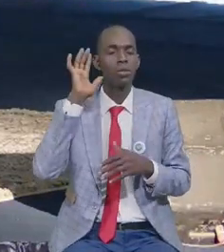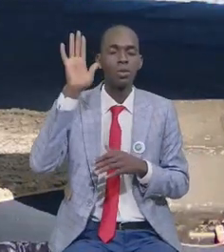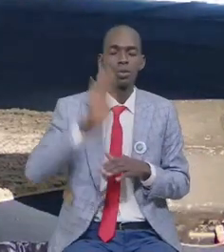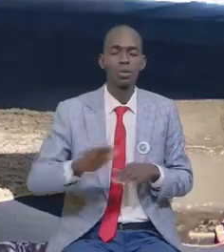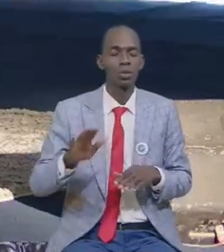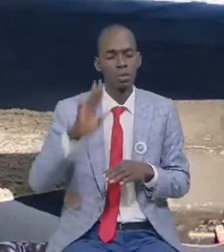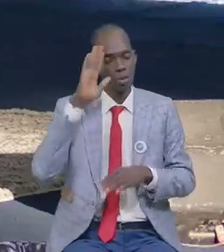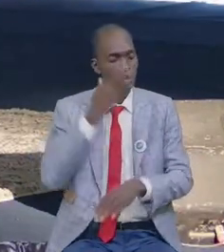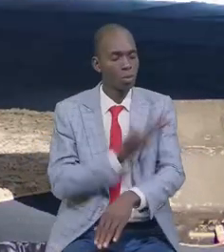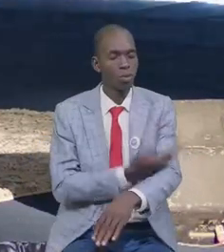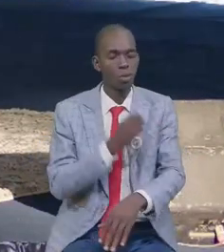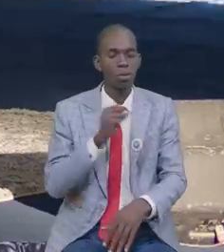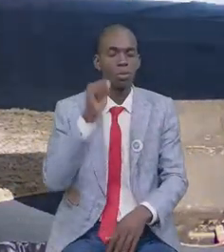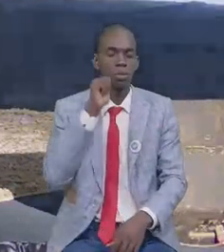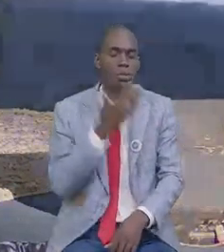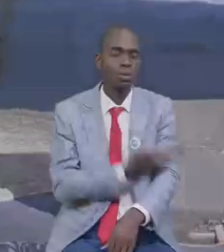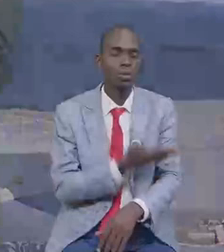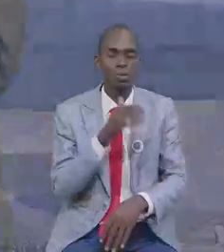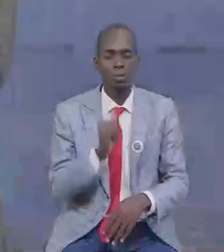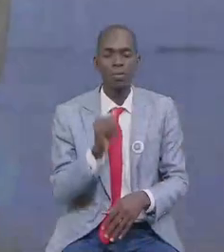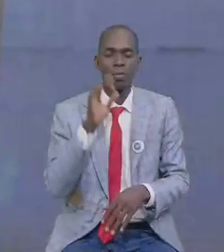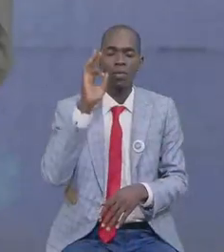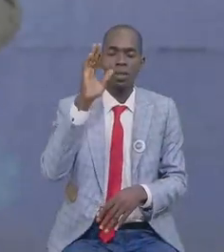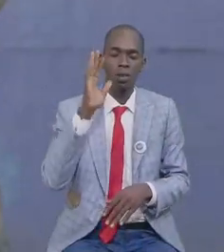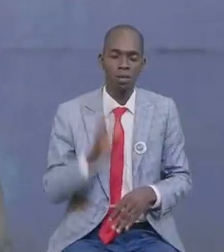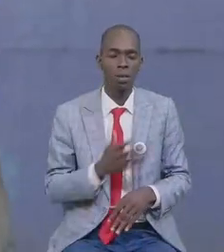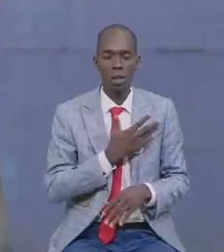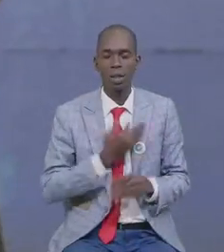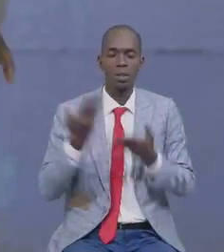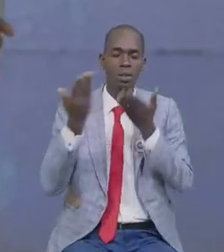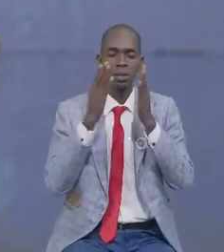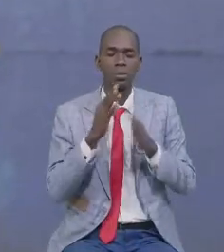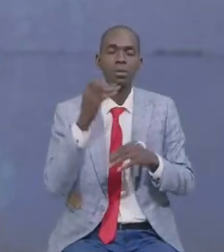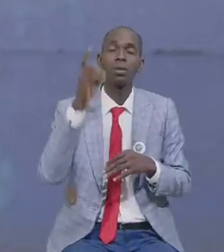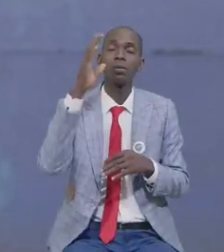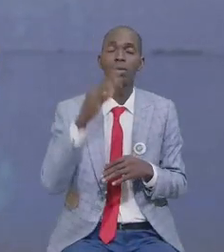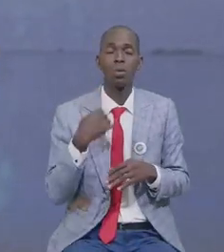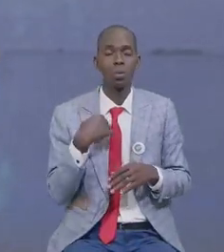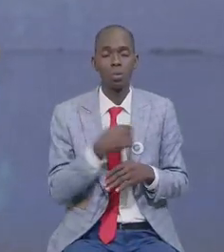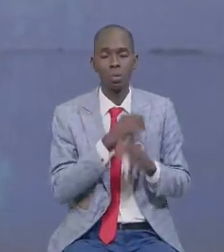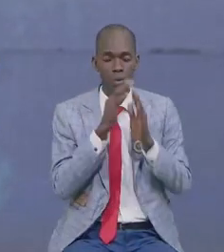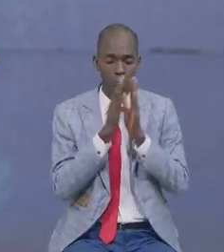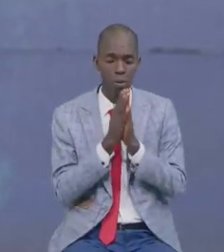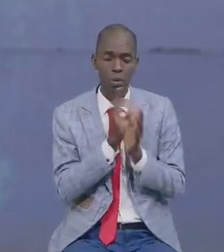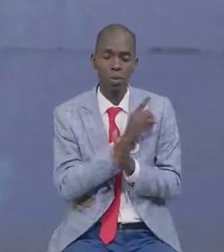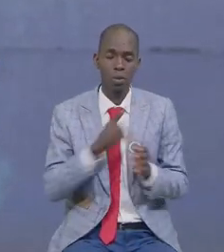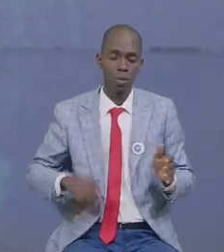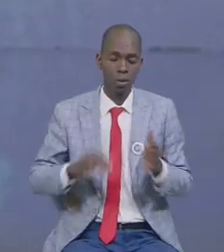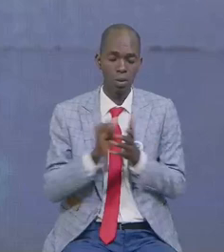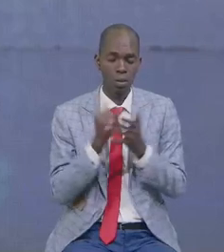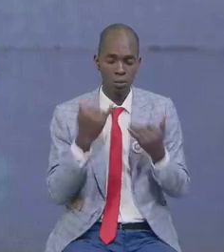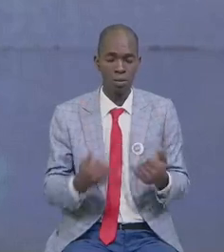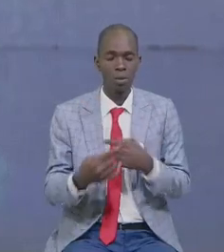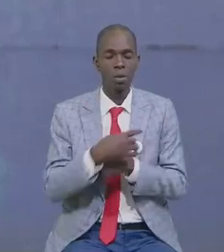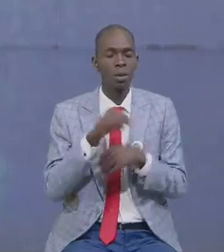filles, ministres et serviteurs de Dieu. Seigneur, nous prions qu'en ce jour, tout